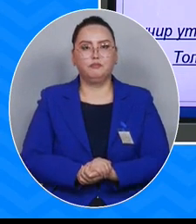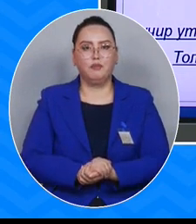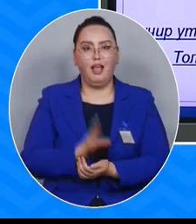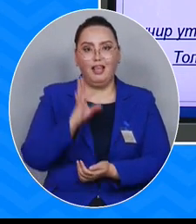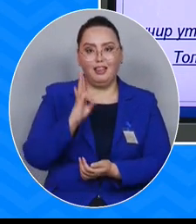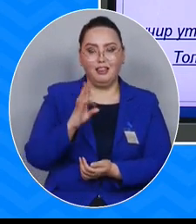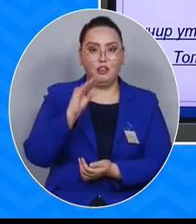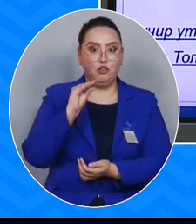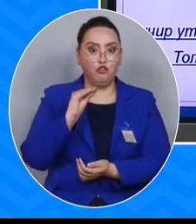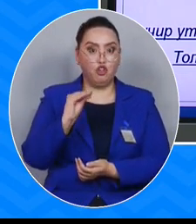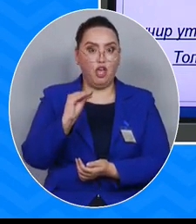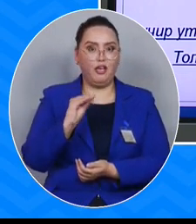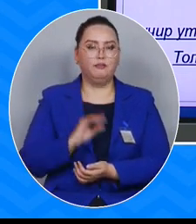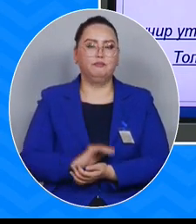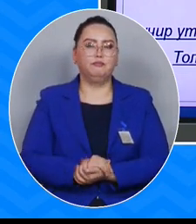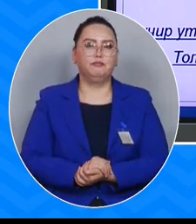гэсэн.